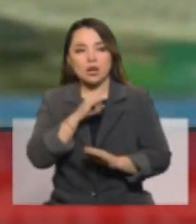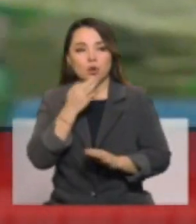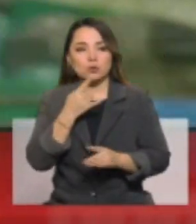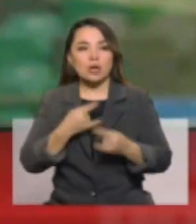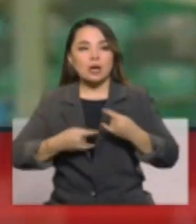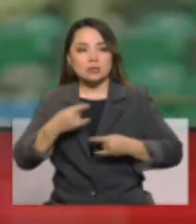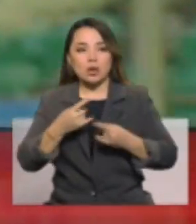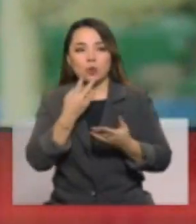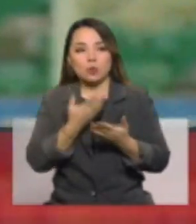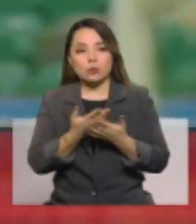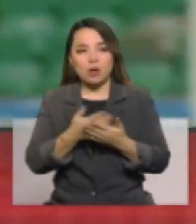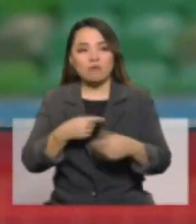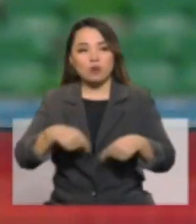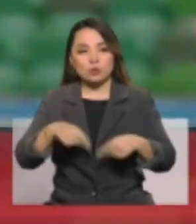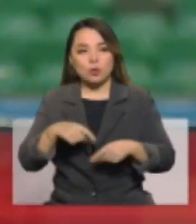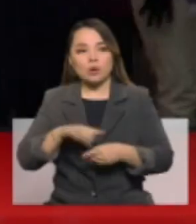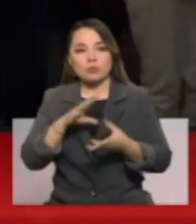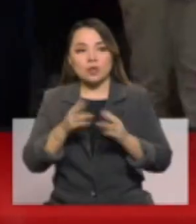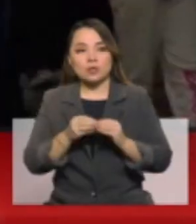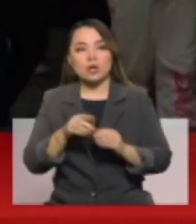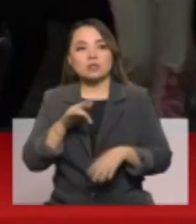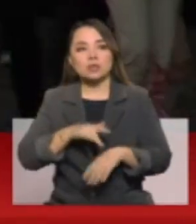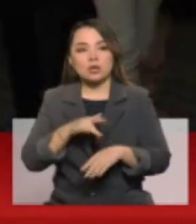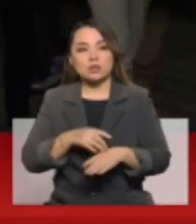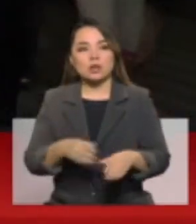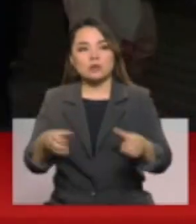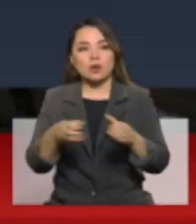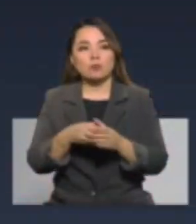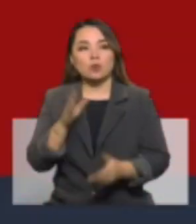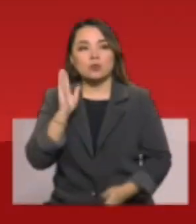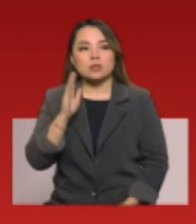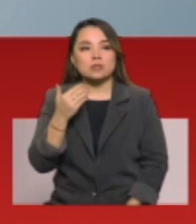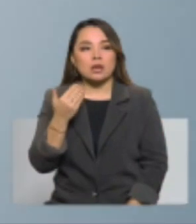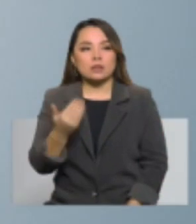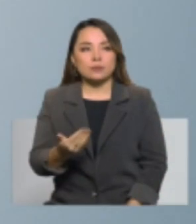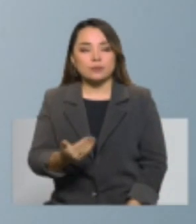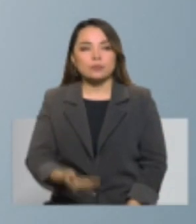ұлттық арнасынан көріп, футболшыларымызға жанкүйер болыңыз.